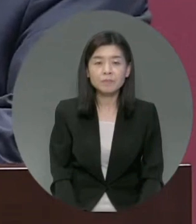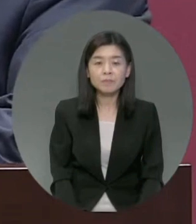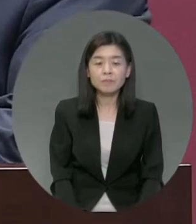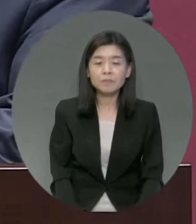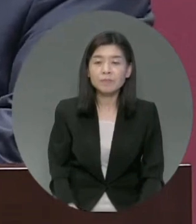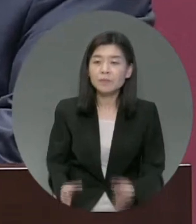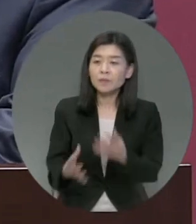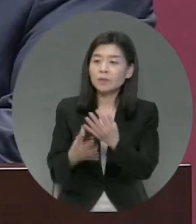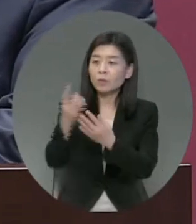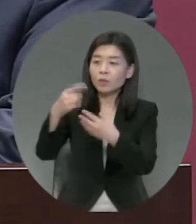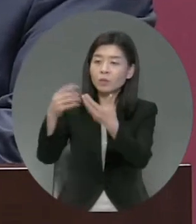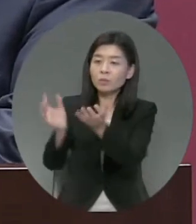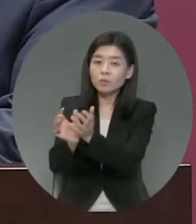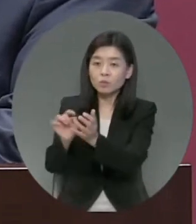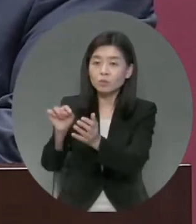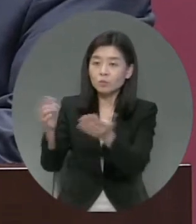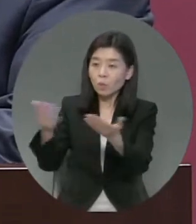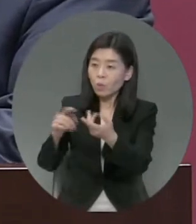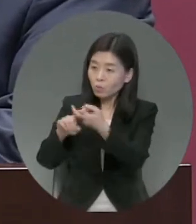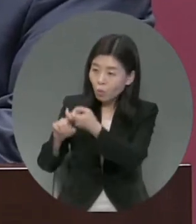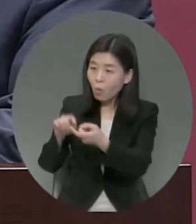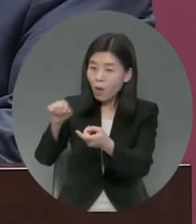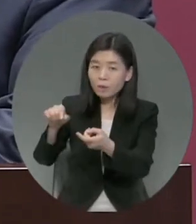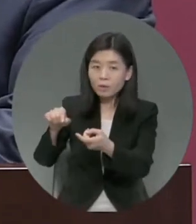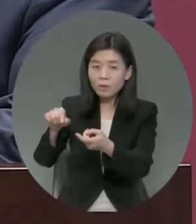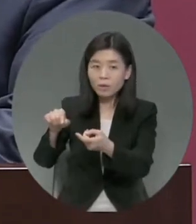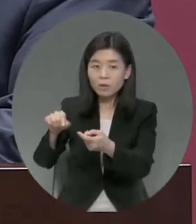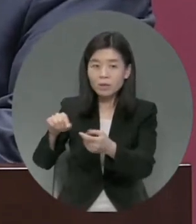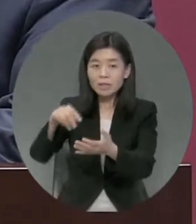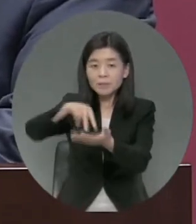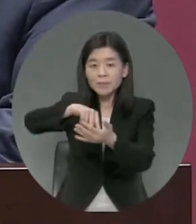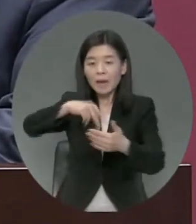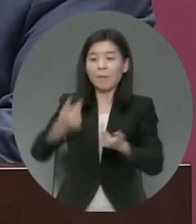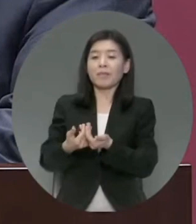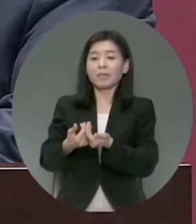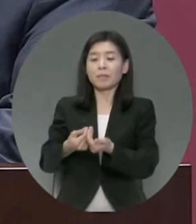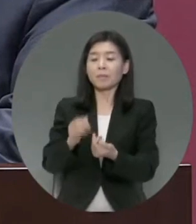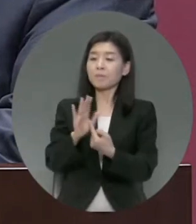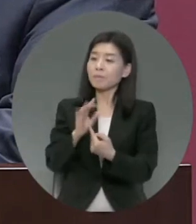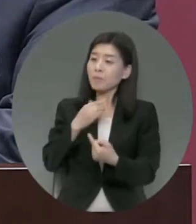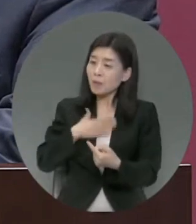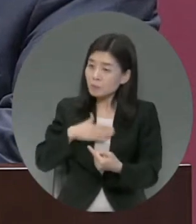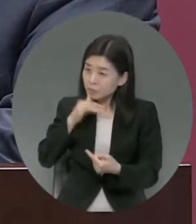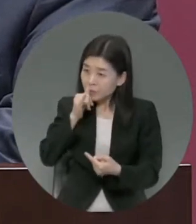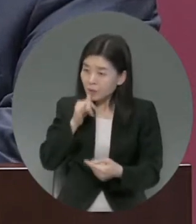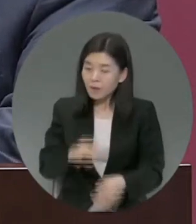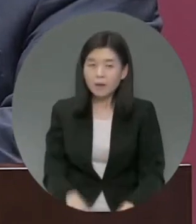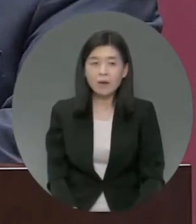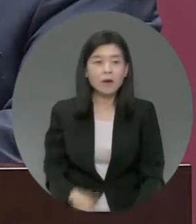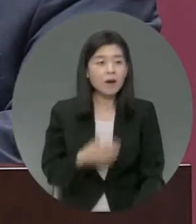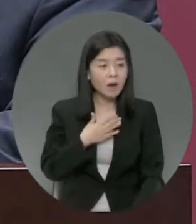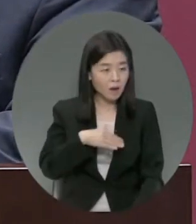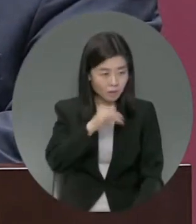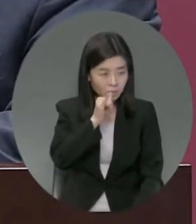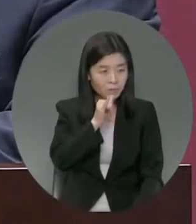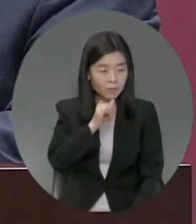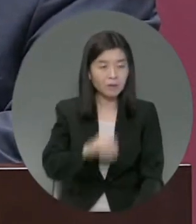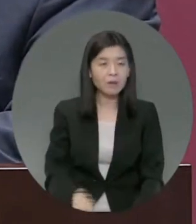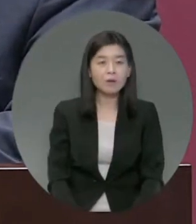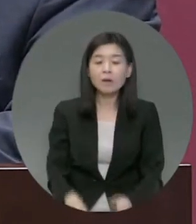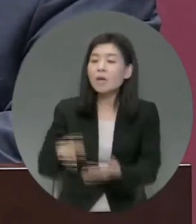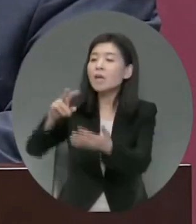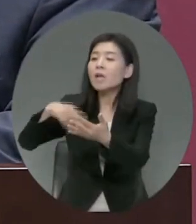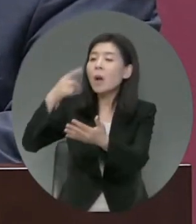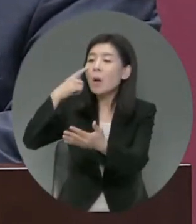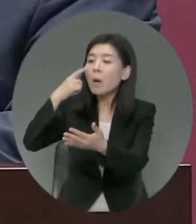통일부 노조가 여기에서 반박문을 냈는데 알고 있습니까? 네, 잘 알고 있습니다. 그 반박문 내용 읽어보십시오. 지금 뭐